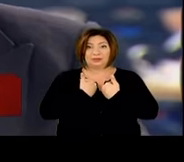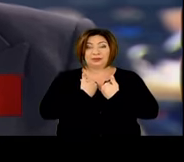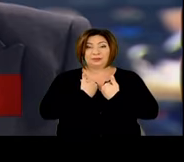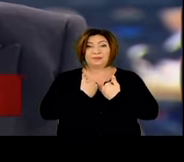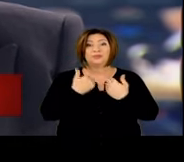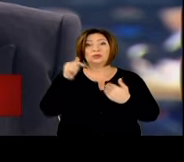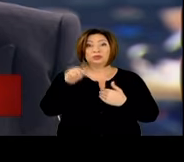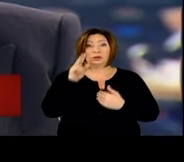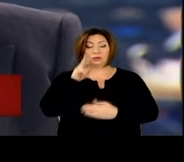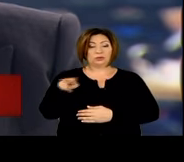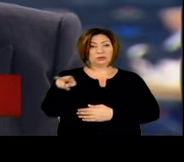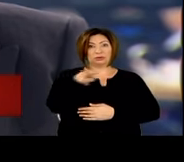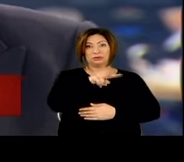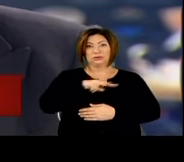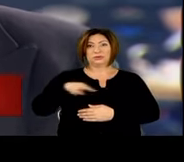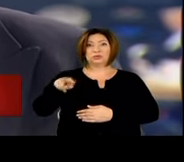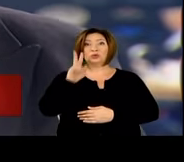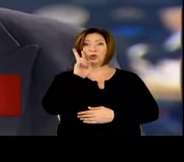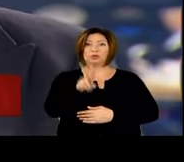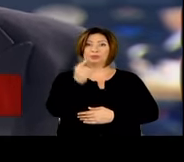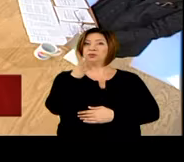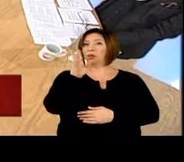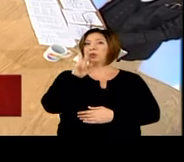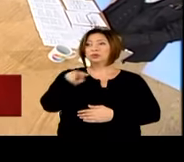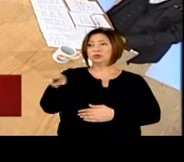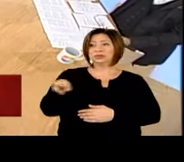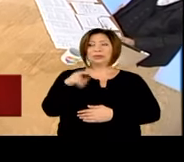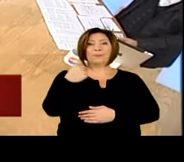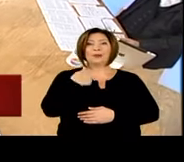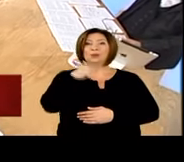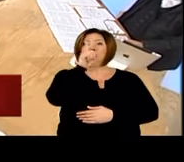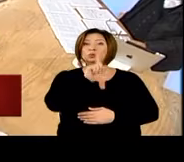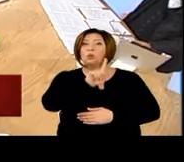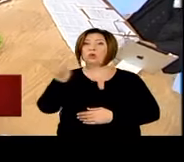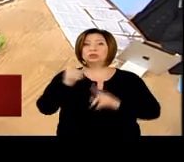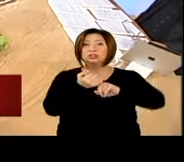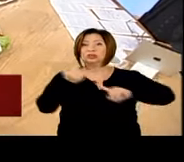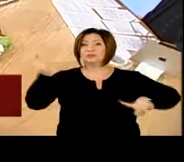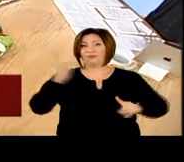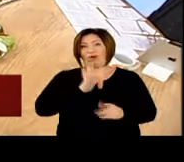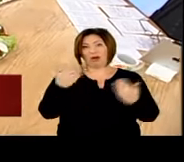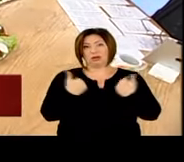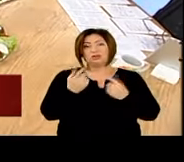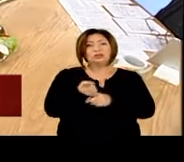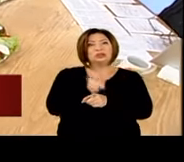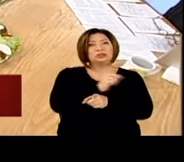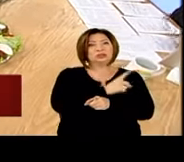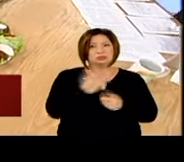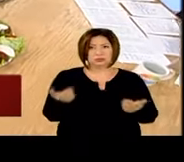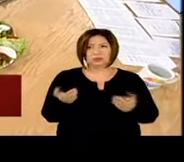şurada gözümüzün önünde evet. Görürsünüz. Yani bende 110 çeşit kebap türü var.